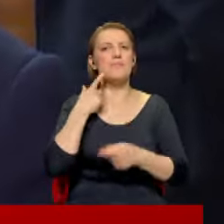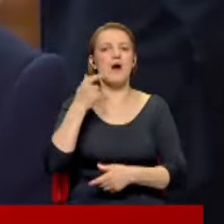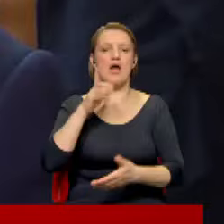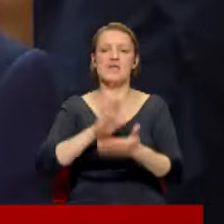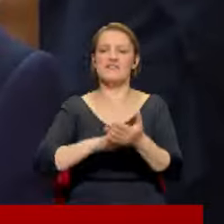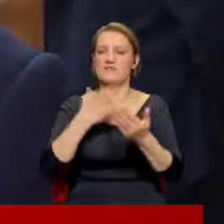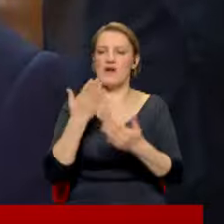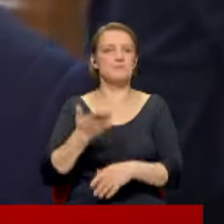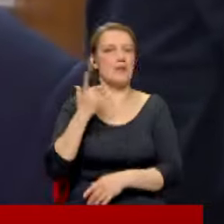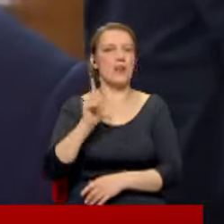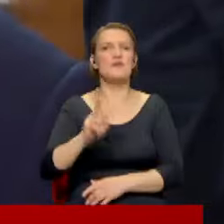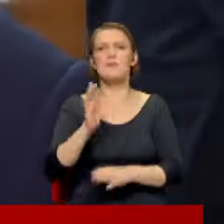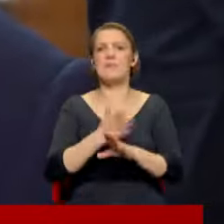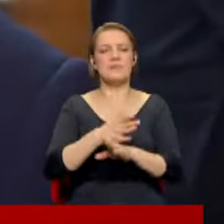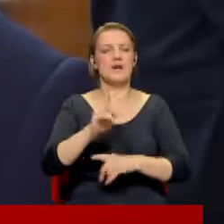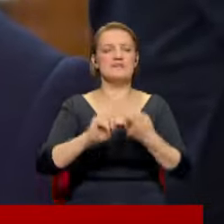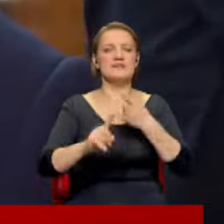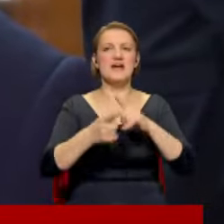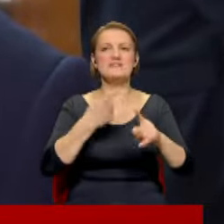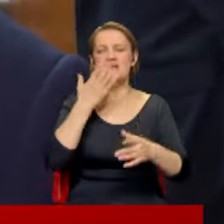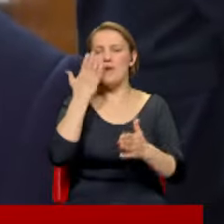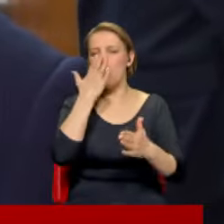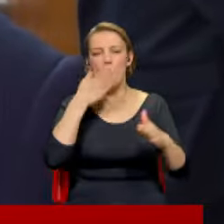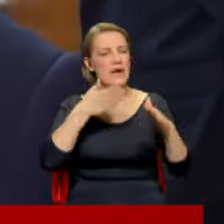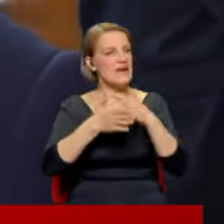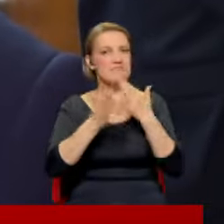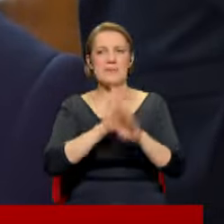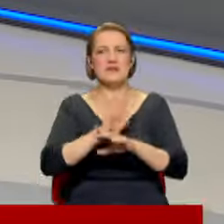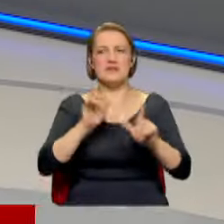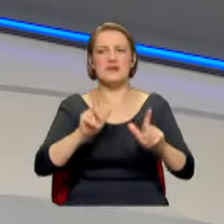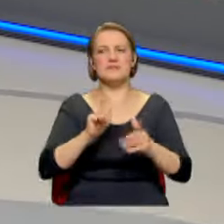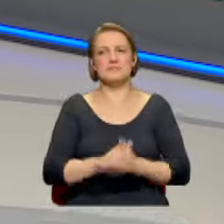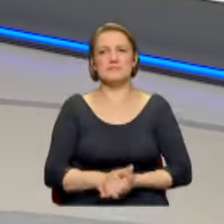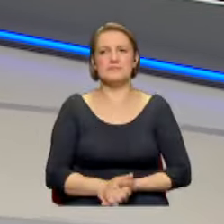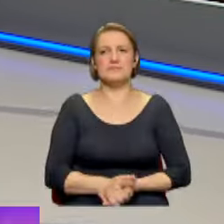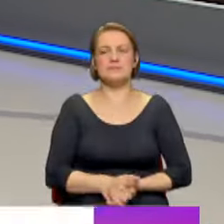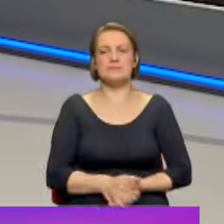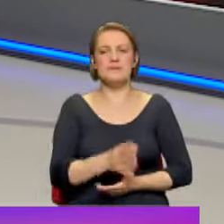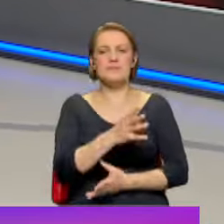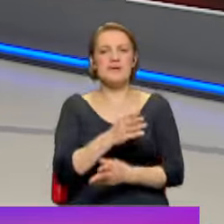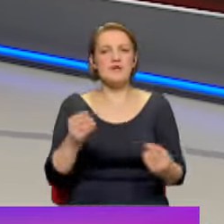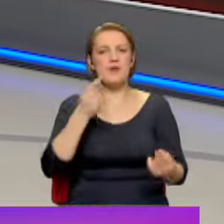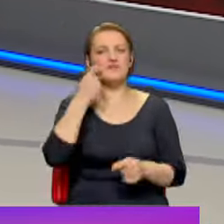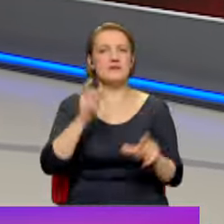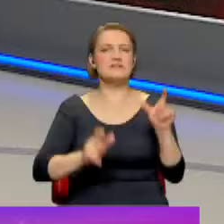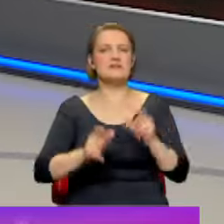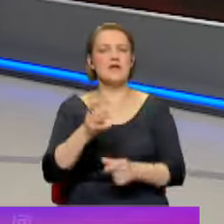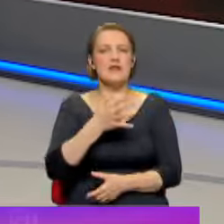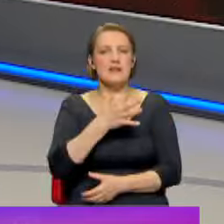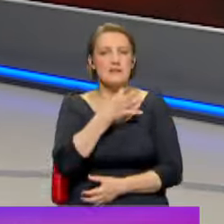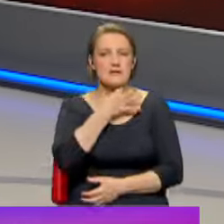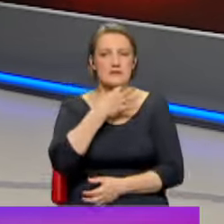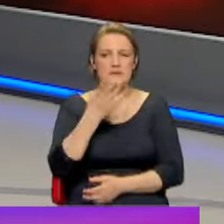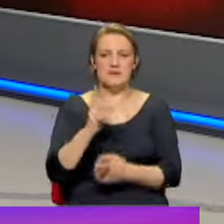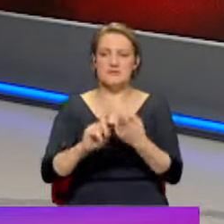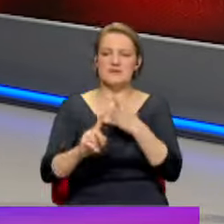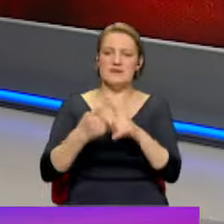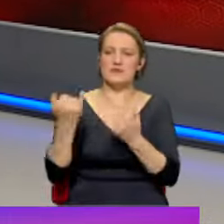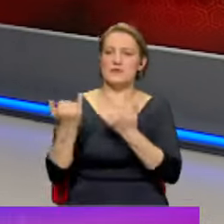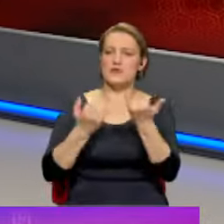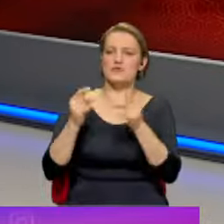etmesi lazım. Çünkü siyasetin okula girmemesi lazım. Milyonlarca insan geçim derdi yaşarken